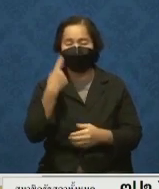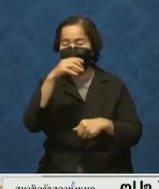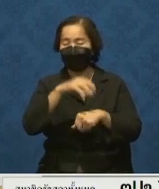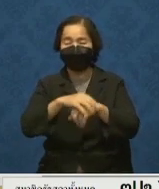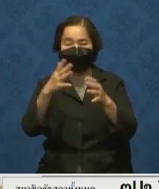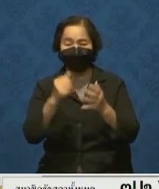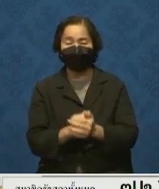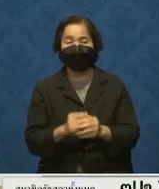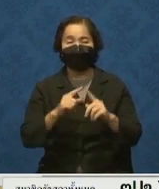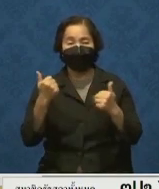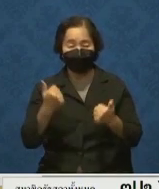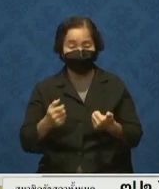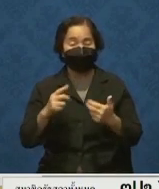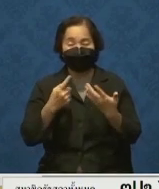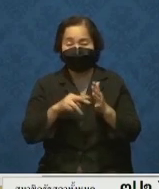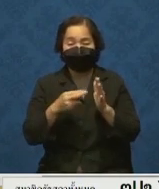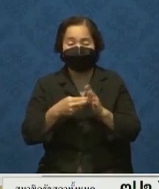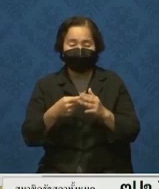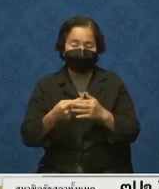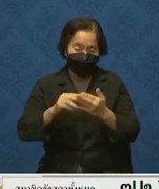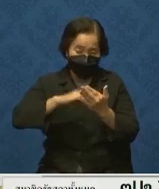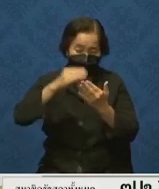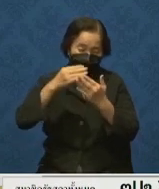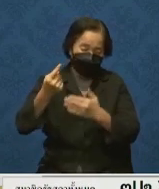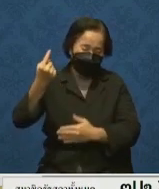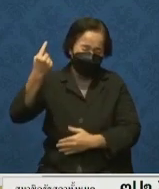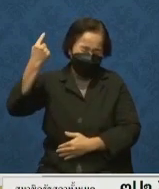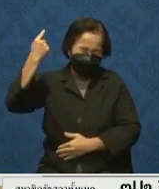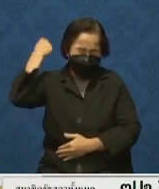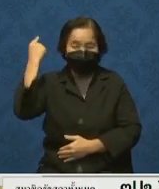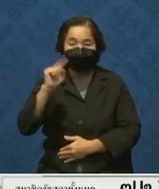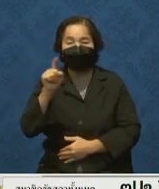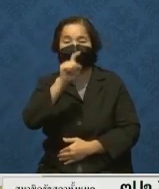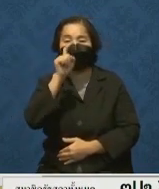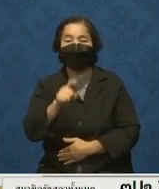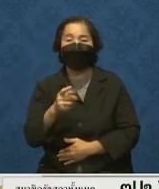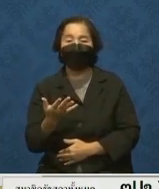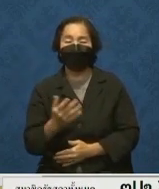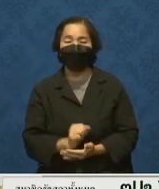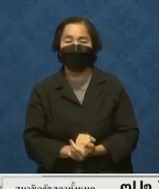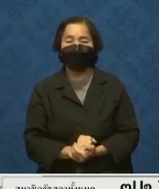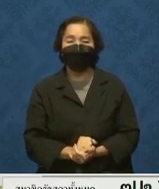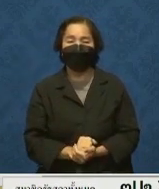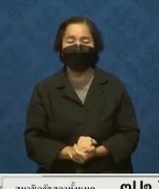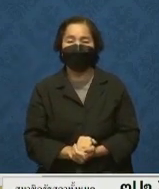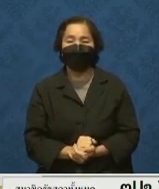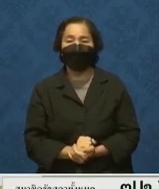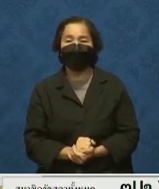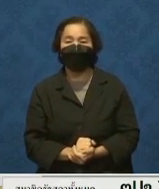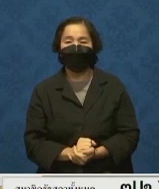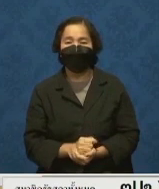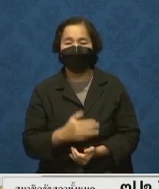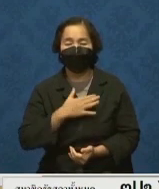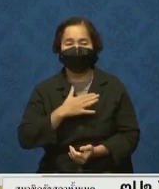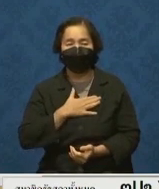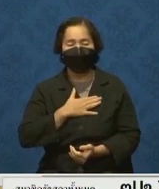แล้วสามวานี่คอปฏีรตรงไหน้อนหง สอริหลลงคองไปยุดิโโลธรเป่ตำถงครัผมไม่อ